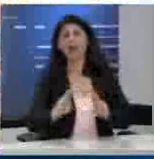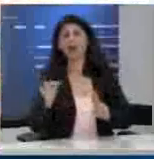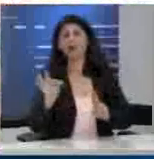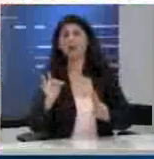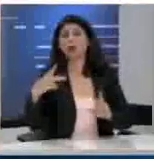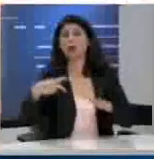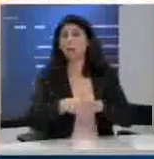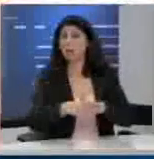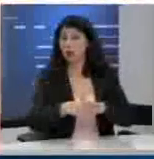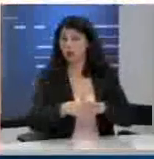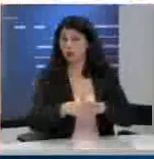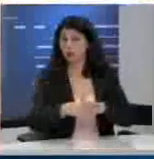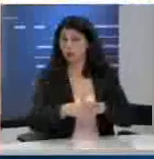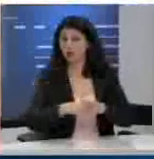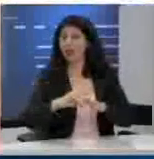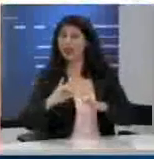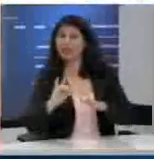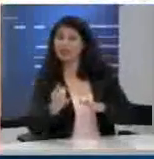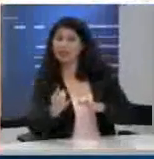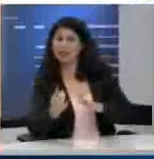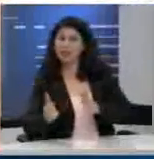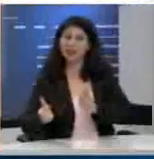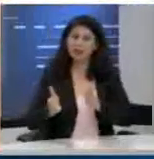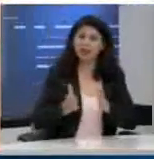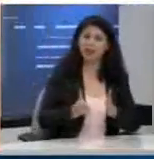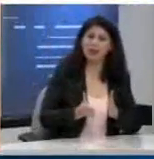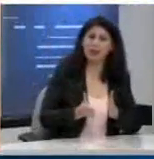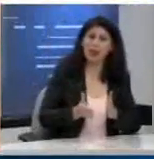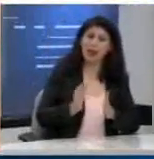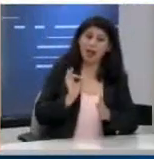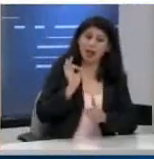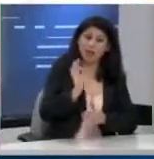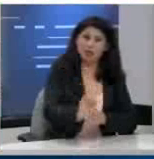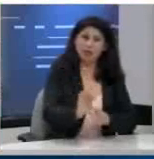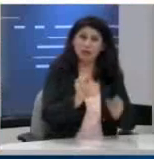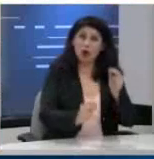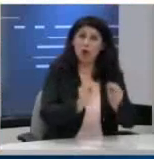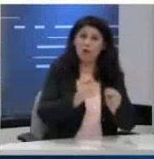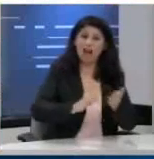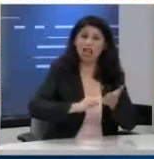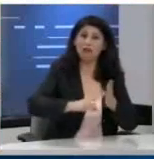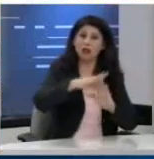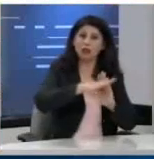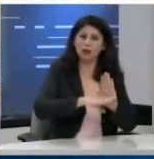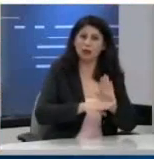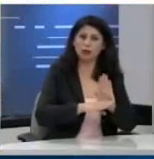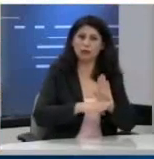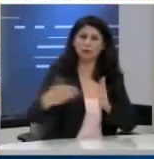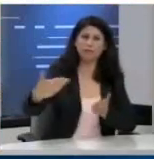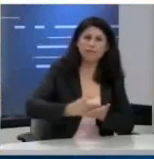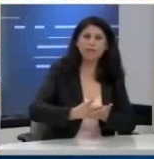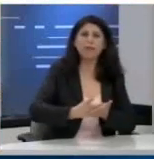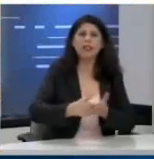Ταμείου, ή θα οδηγήσουμε ξανά σε περιπέτειες το ασφαλιστικό μας σύστημα φέρνοντας συστήματα